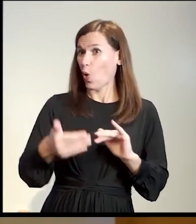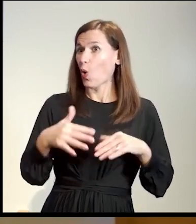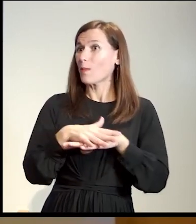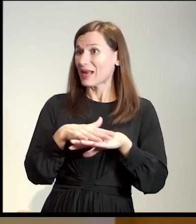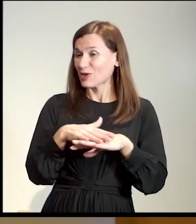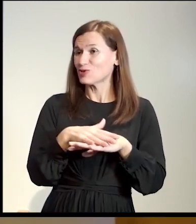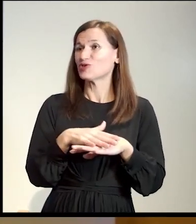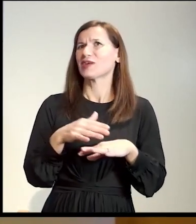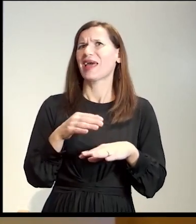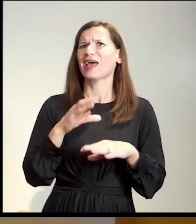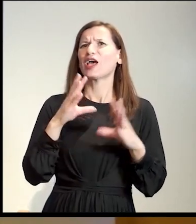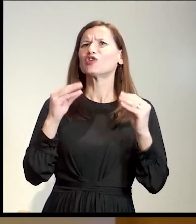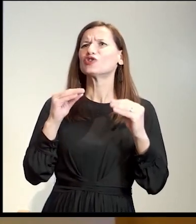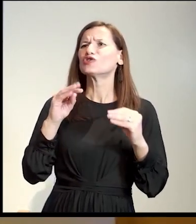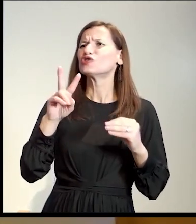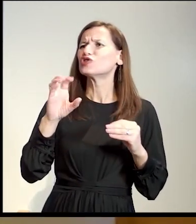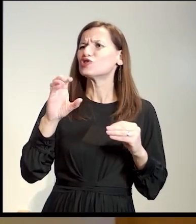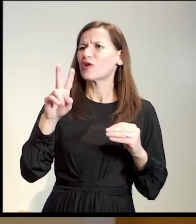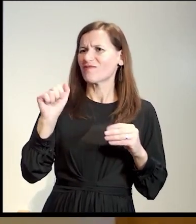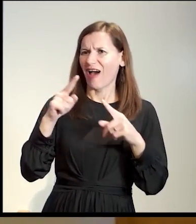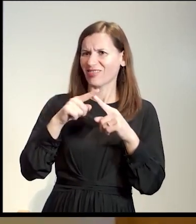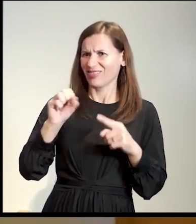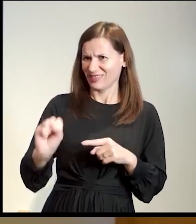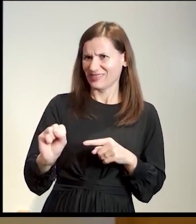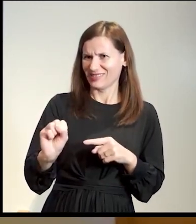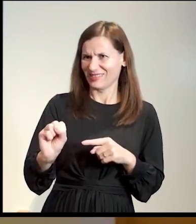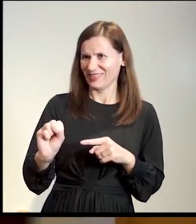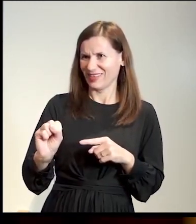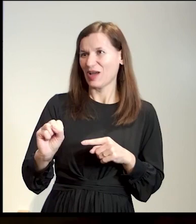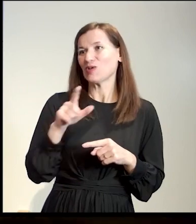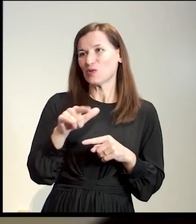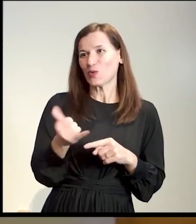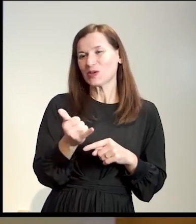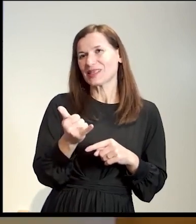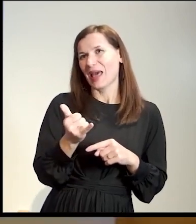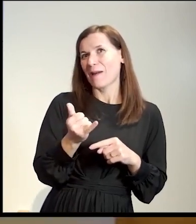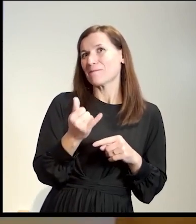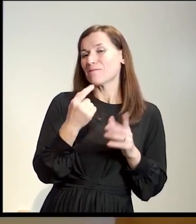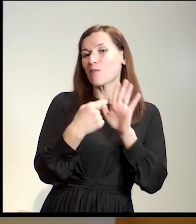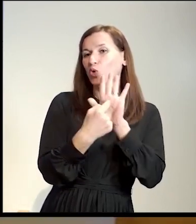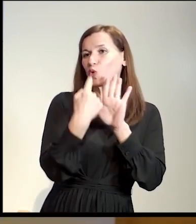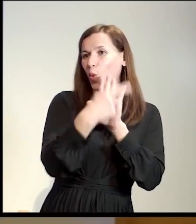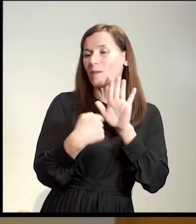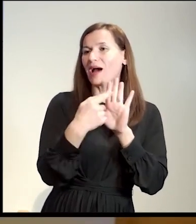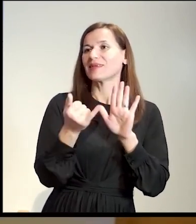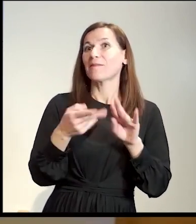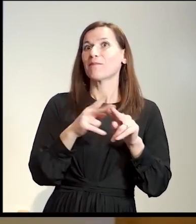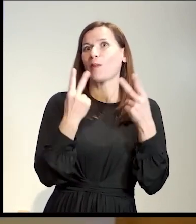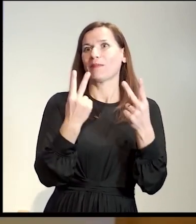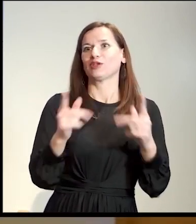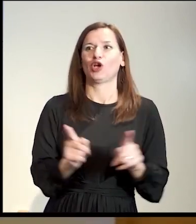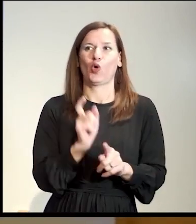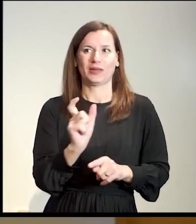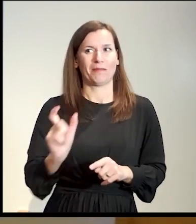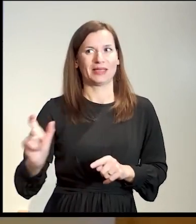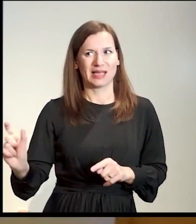ki je tesno povezano z Instagramom, kjer je podoba pogosto pomembnejša od besede. In zato pravim, da smo mogoče prej v obdobju